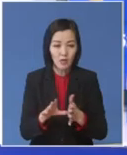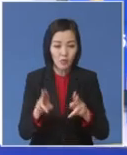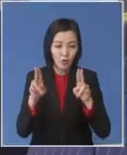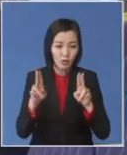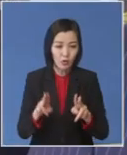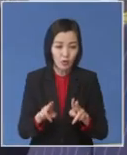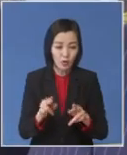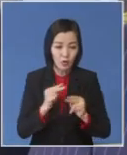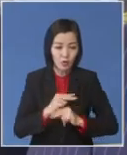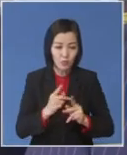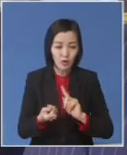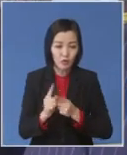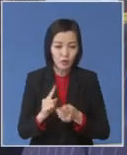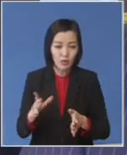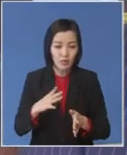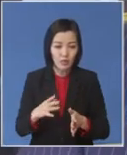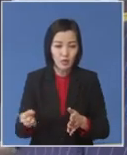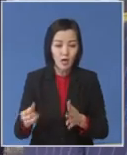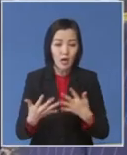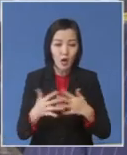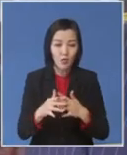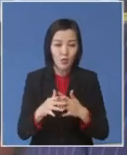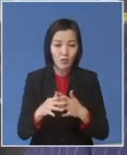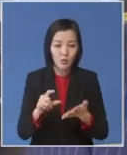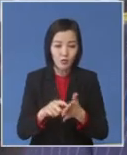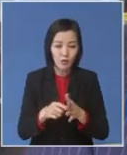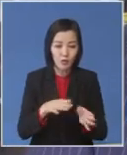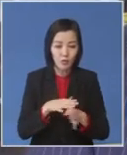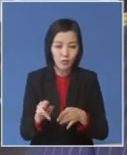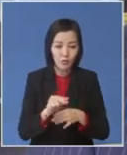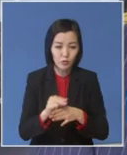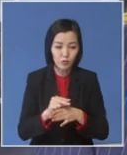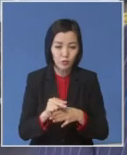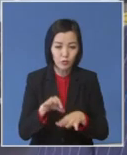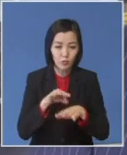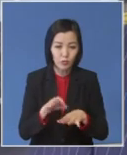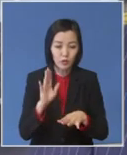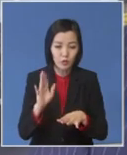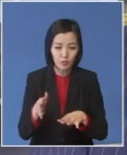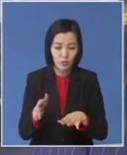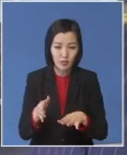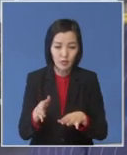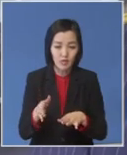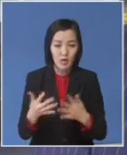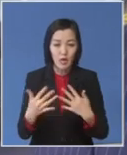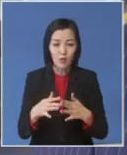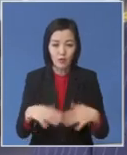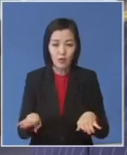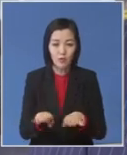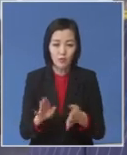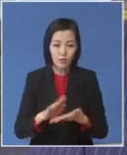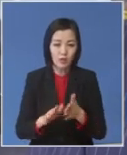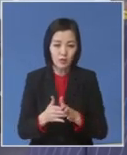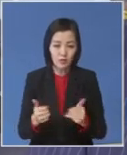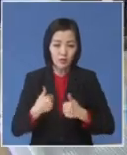биылдан бастап ауылдағы бөлімшелердің күрделі жөндеуден өткізе бастаймыз. Яғни сол ауылда да тура осындай жағдай